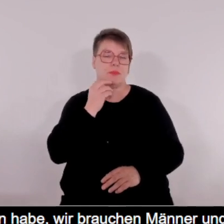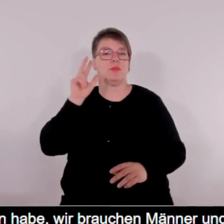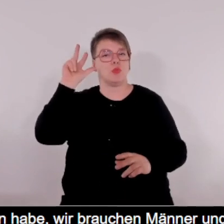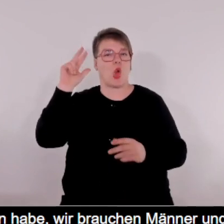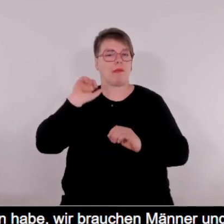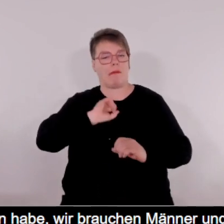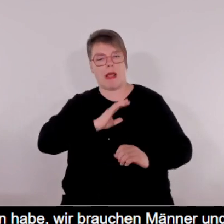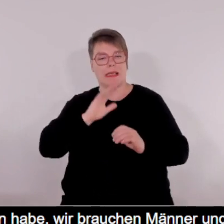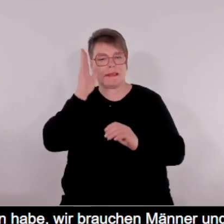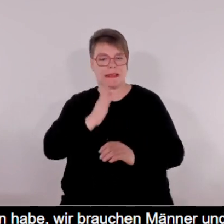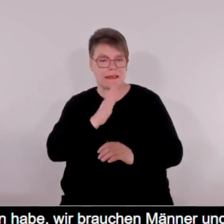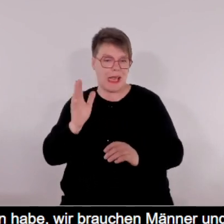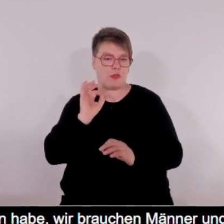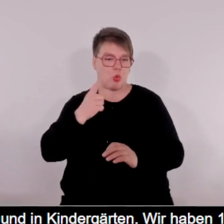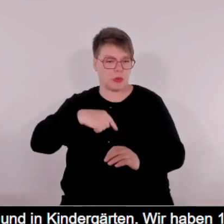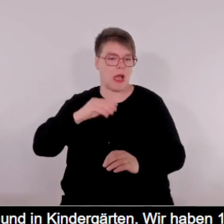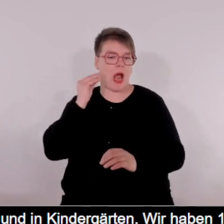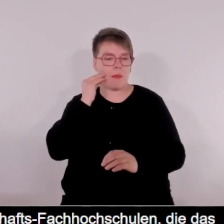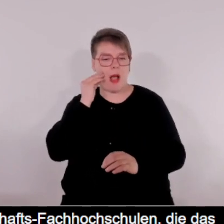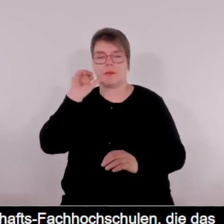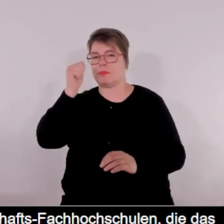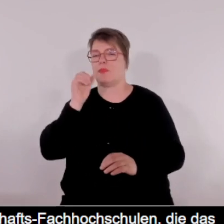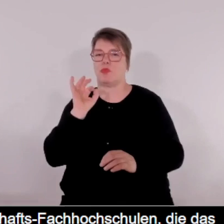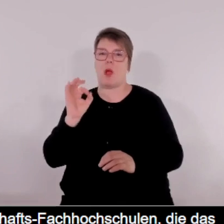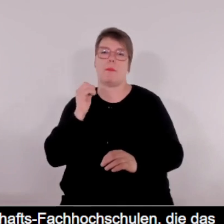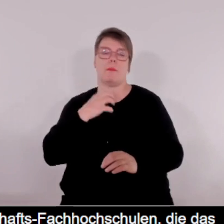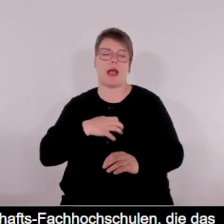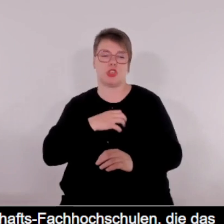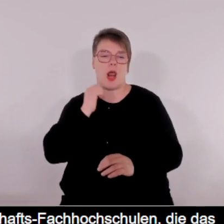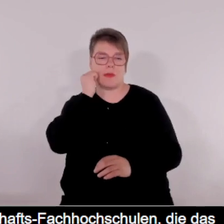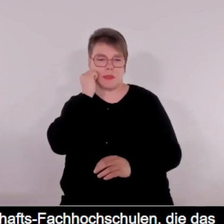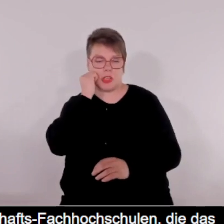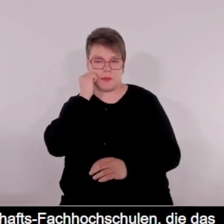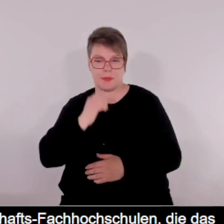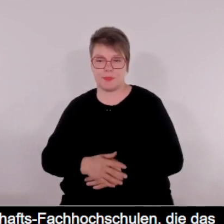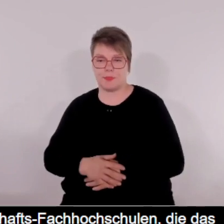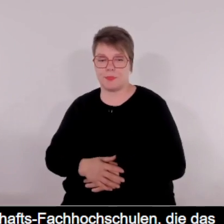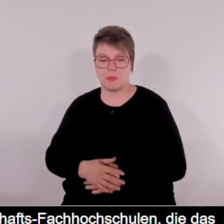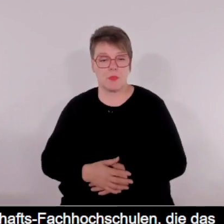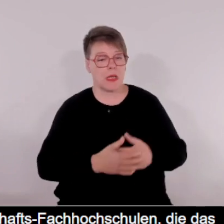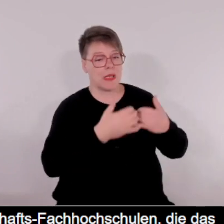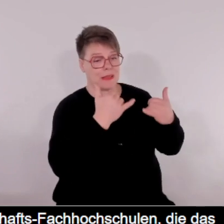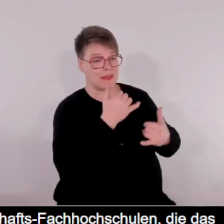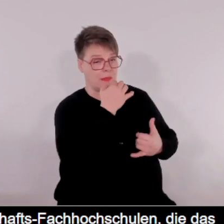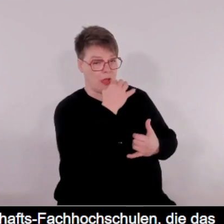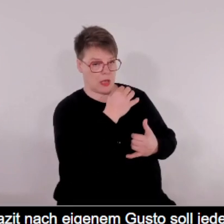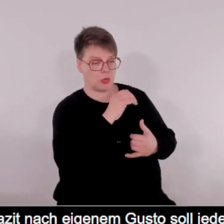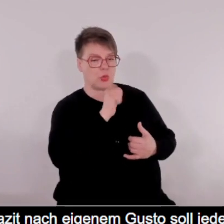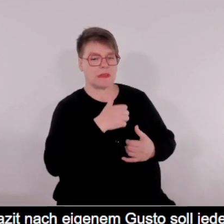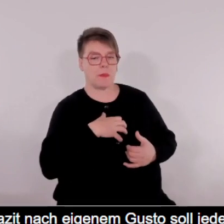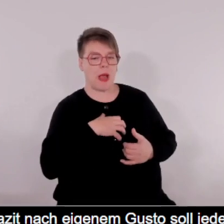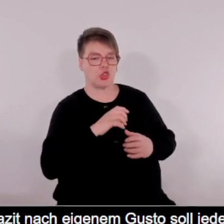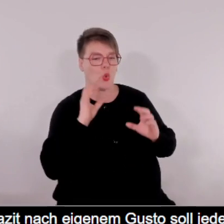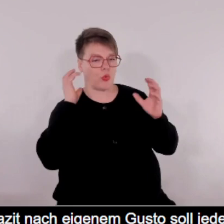Mikrofon noch, bitteschön. Danke erstmal für die weihnachtliche Einstimmung. Ich hätte jetzt noch eine Frage zu den Bauernprotesten und den